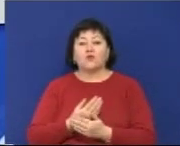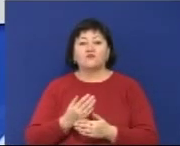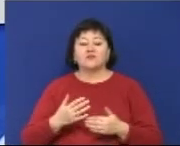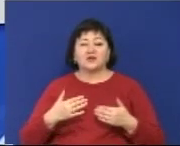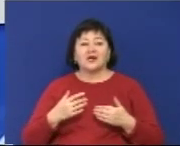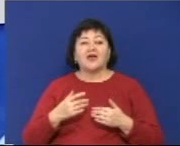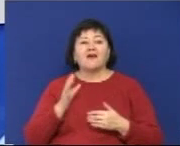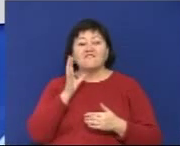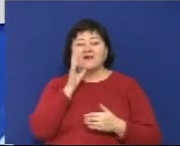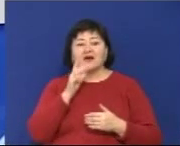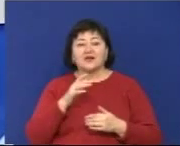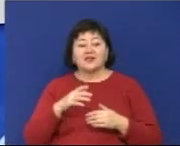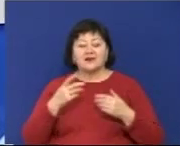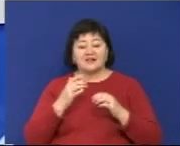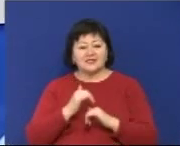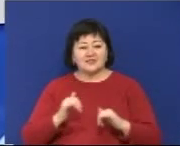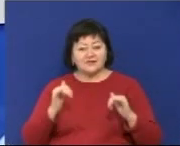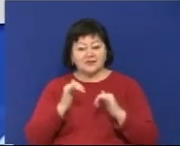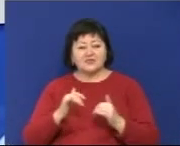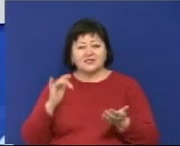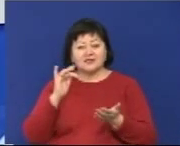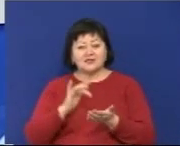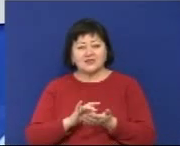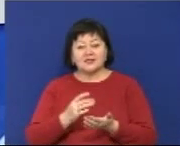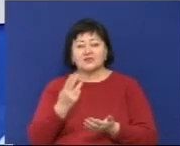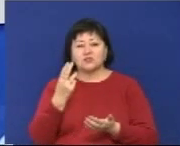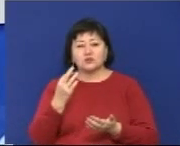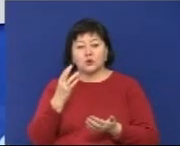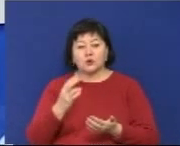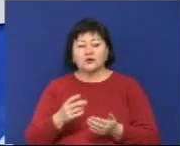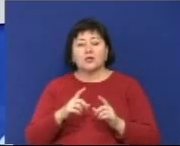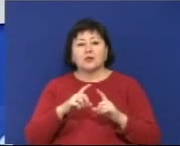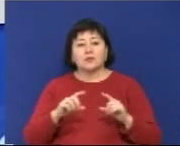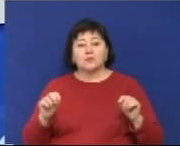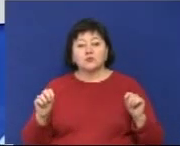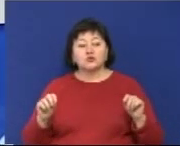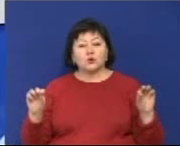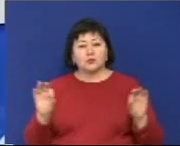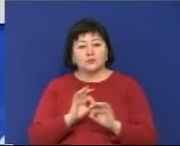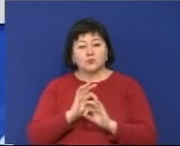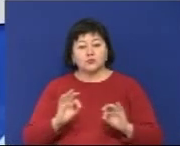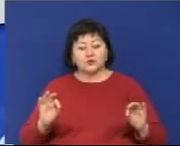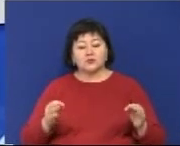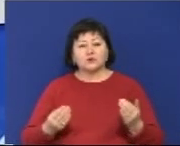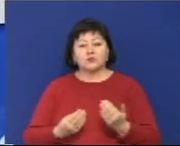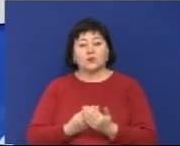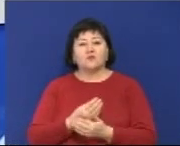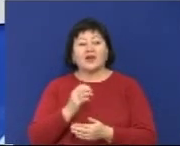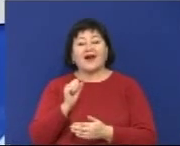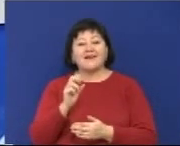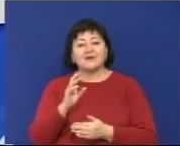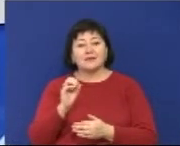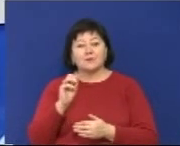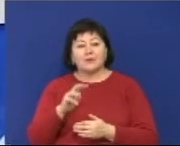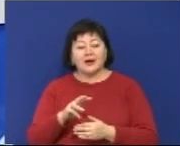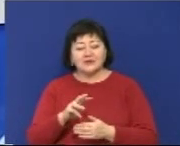среди которых дворец бракосочетания, центр обслуживания населения, музыкальная школа, медиа-центр и новое здание акимата. В целом, на